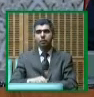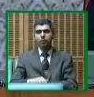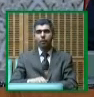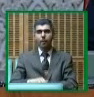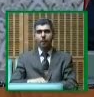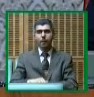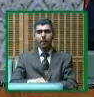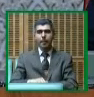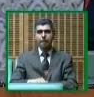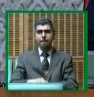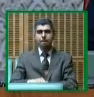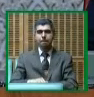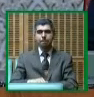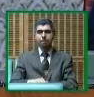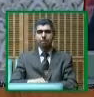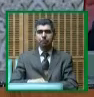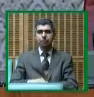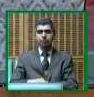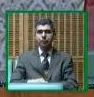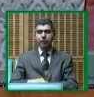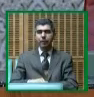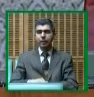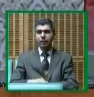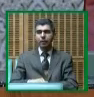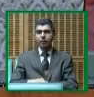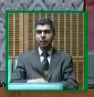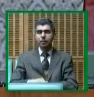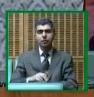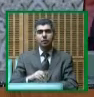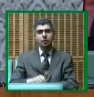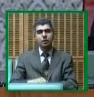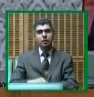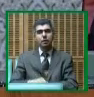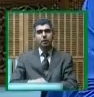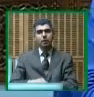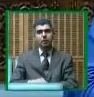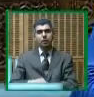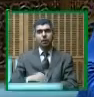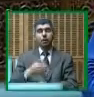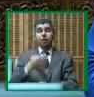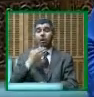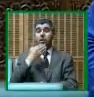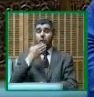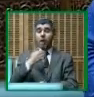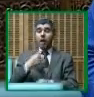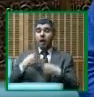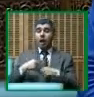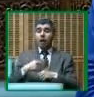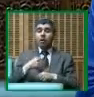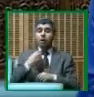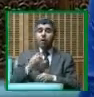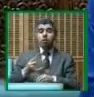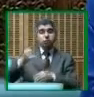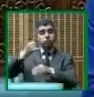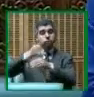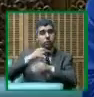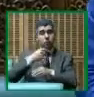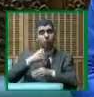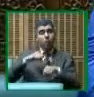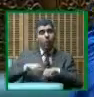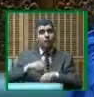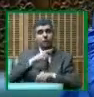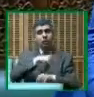أحد السادة أعضاء الفريق لبسطه. السيد البركاني تفضل. شكرا سيد الرئيس، السادة